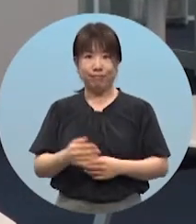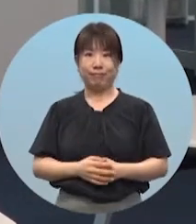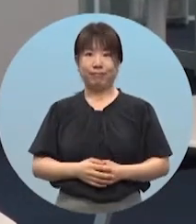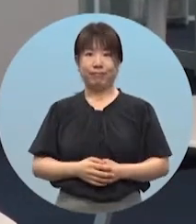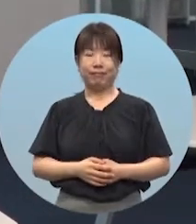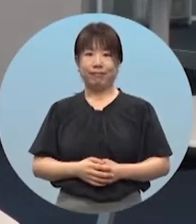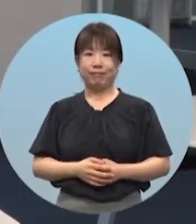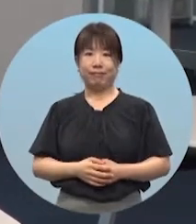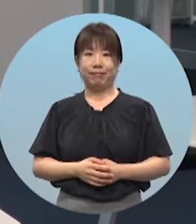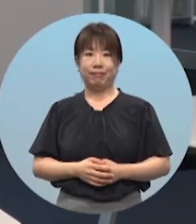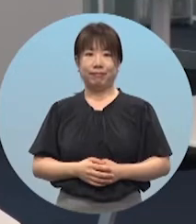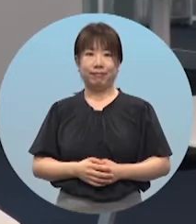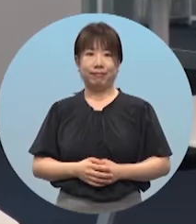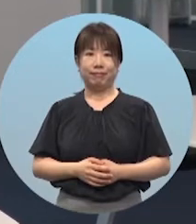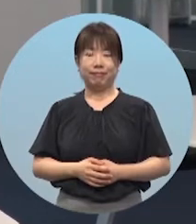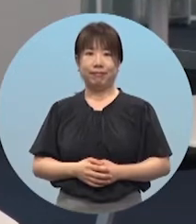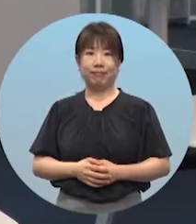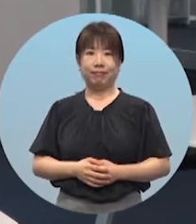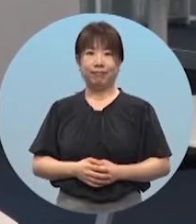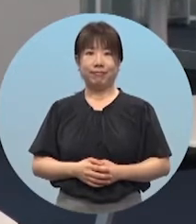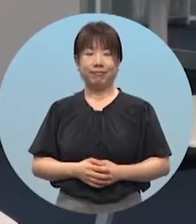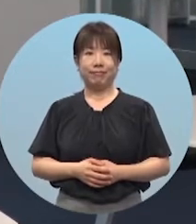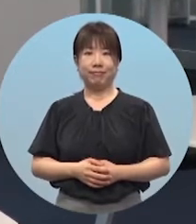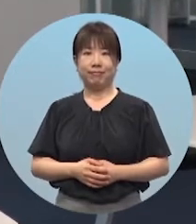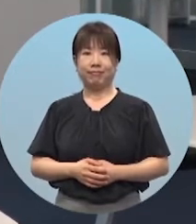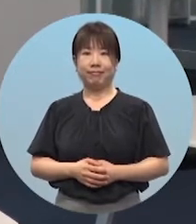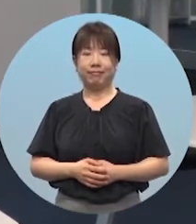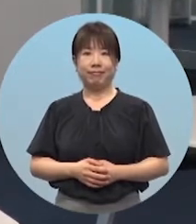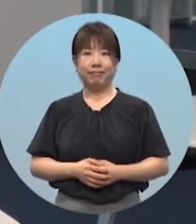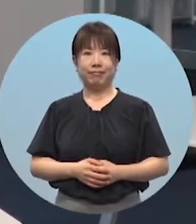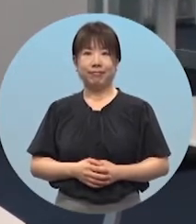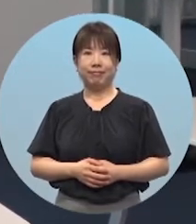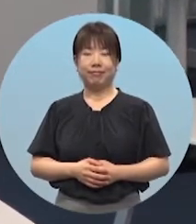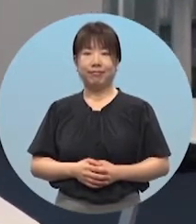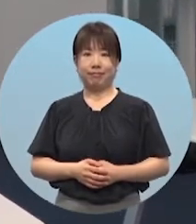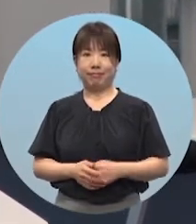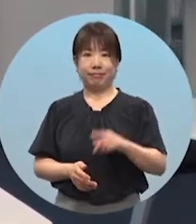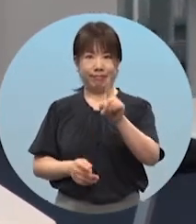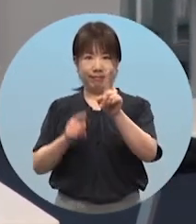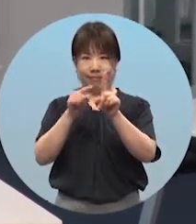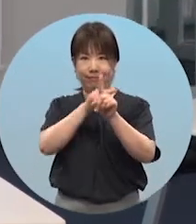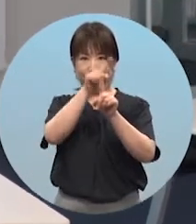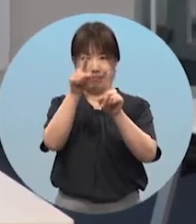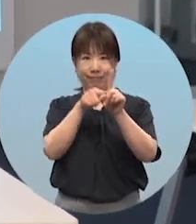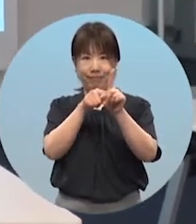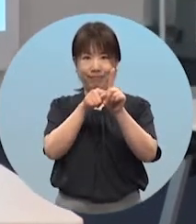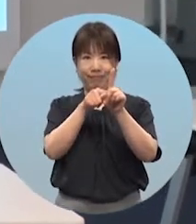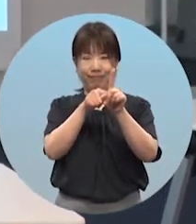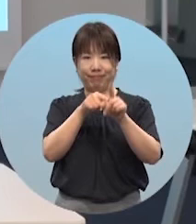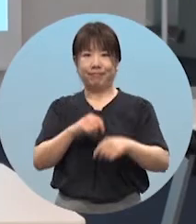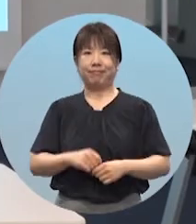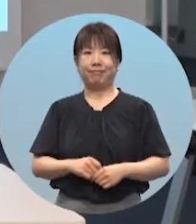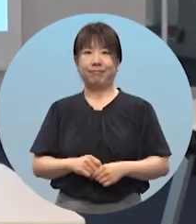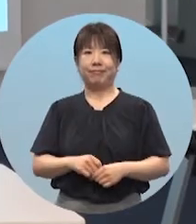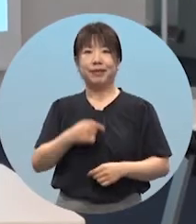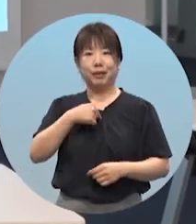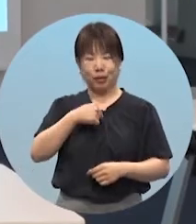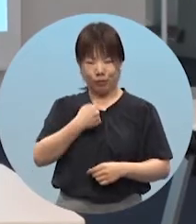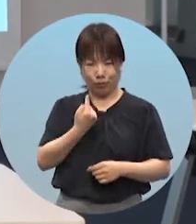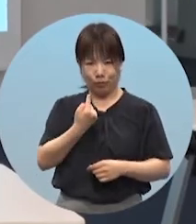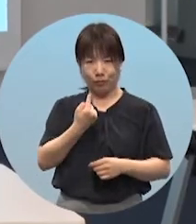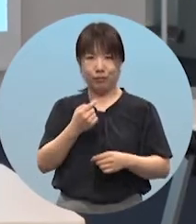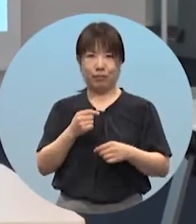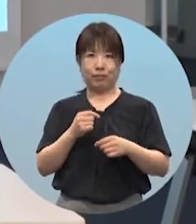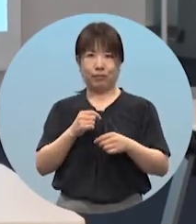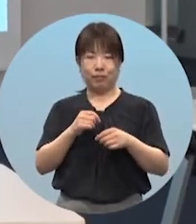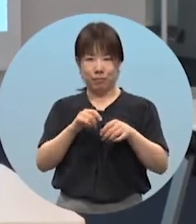本を探すときにはどうすればいいか。まず一つ目、自分でコンピューターで探